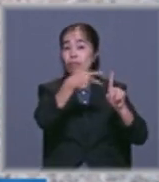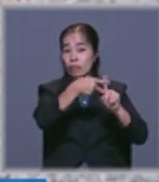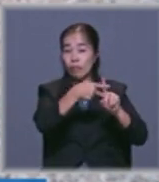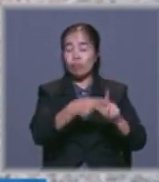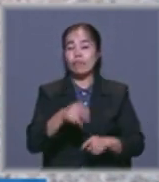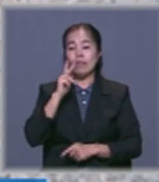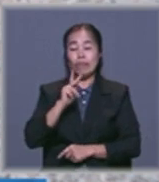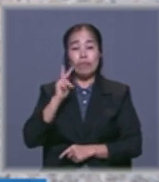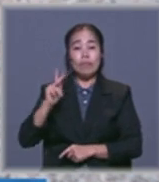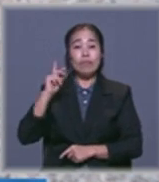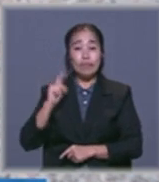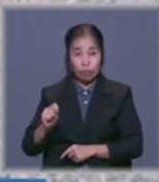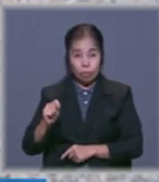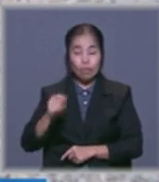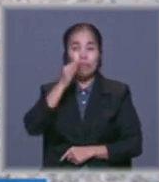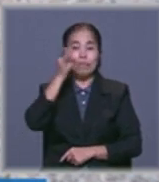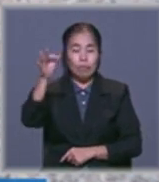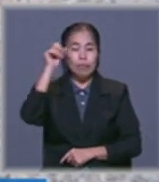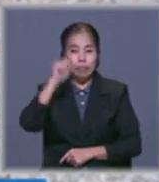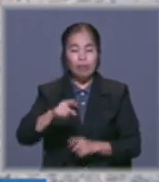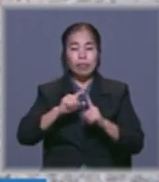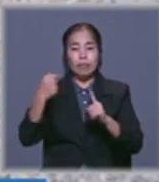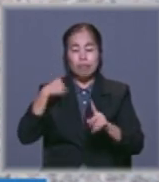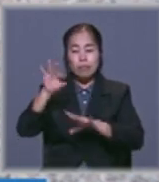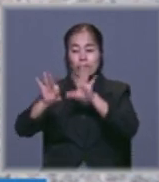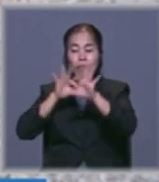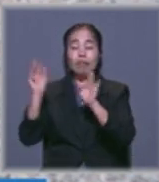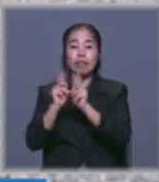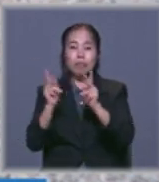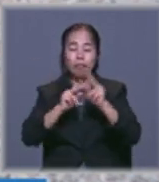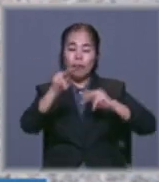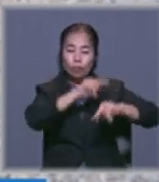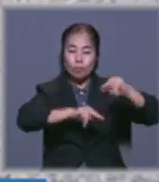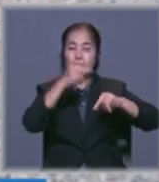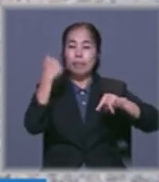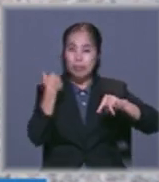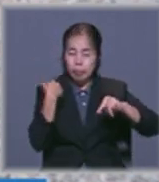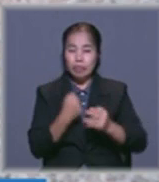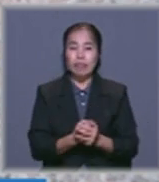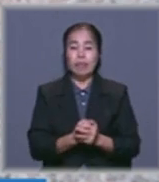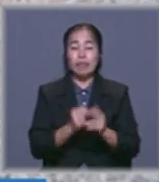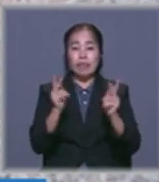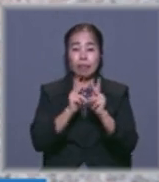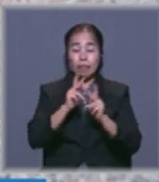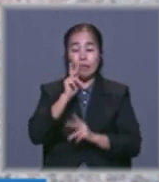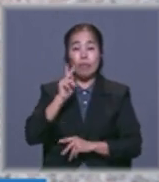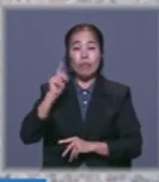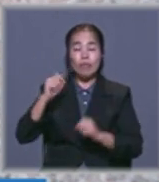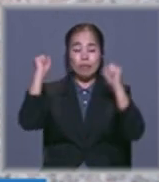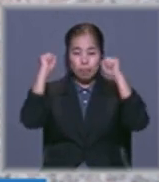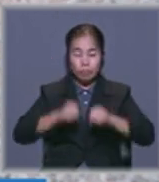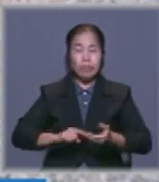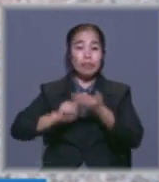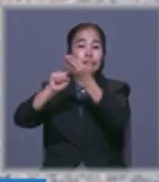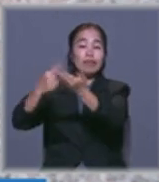คณะกรรมการการเลือกตั้งมาแม้จะมีการตั้งคณะกรรมการการไต่สวนข้อเท็จจริงแล้วคณะกรรมการการเลือกตั้งก็มีมติเสนอคำร้องไป